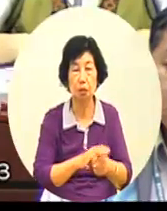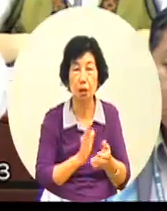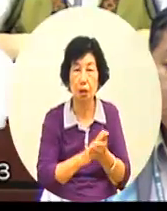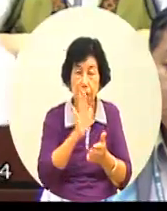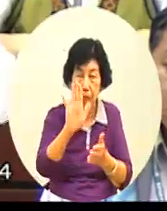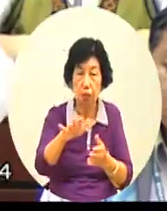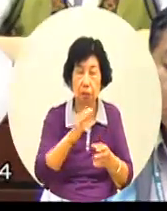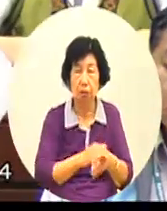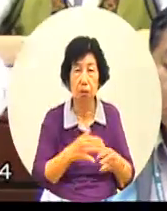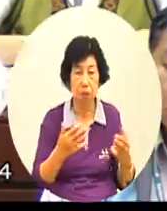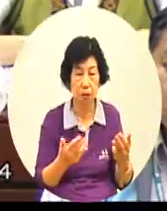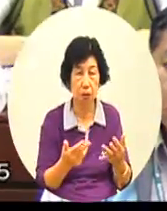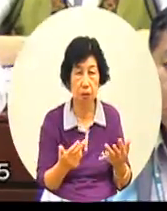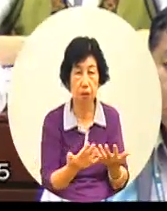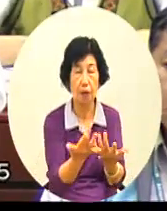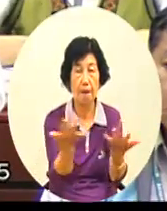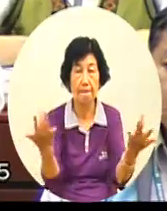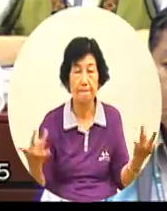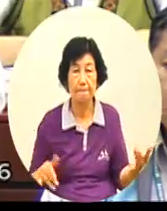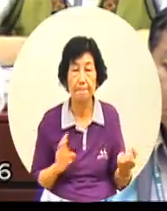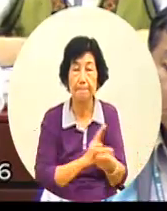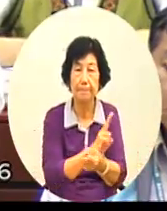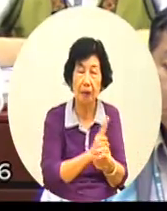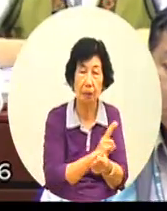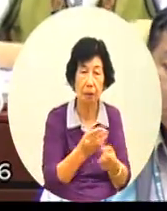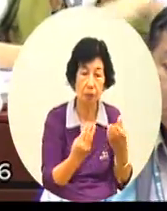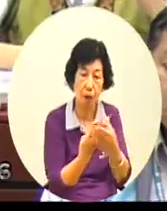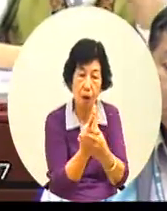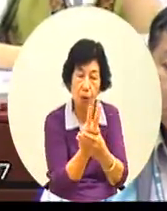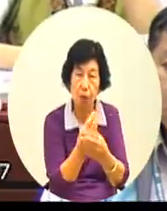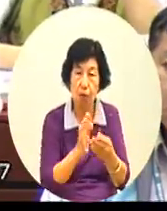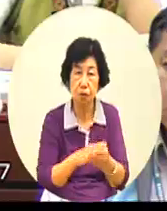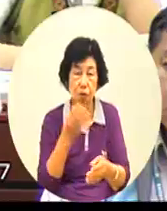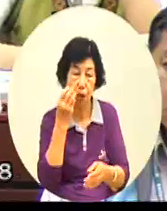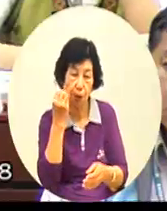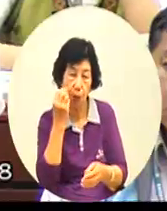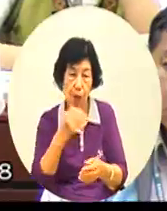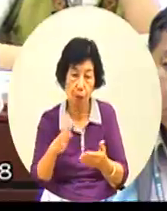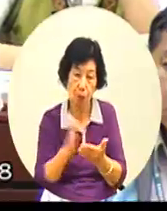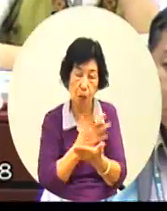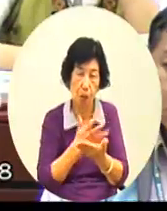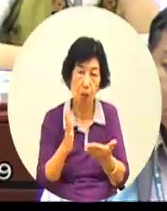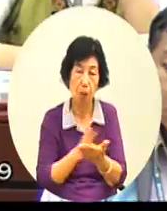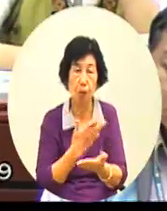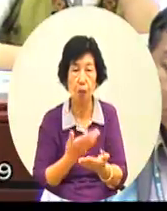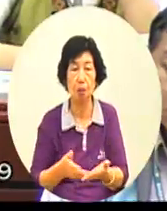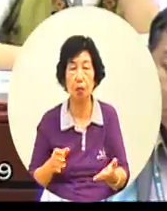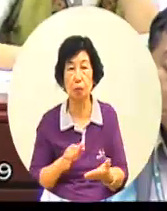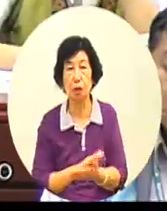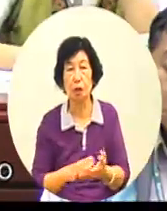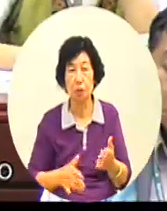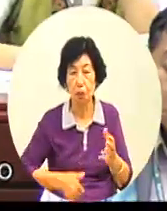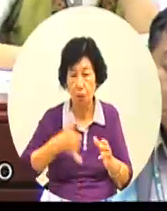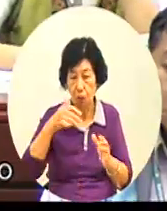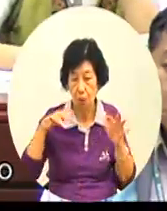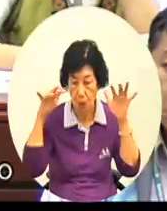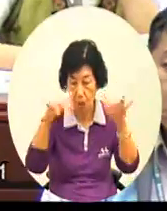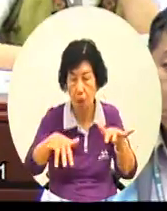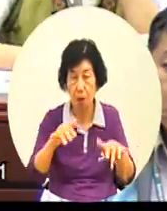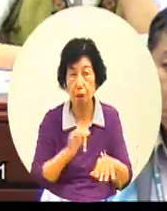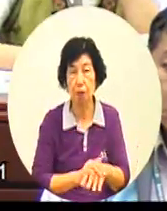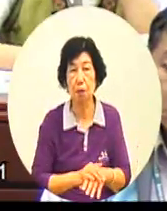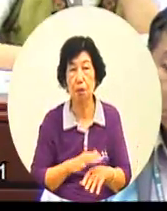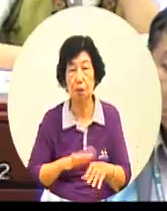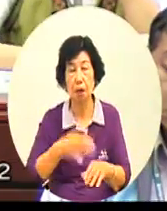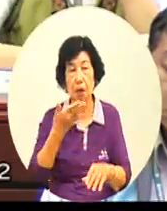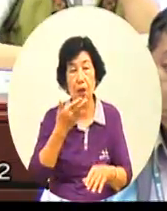以后，整个茂林的观光休闲呢，成为我们都会区一个观光休闲的地方。那议员关心的这个天空之桥的部分，我们